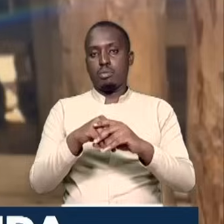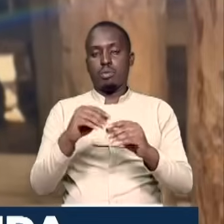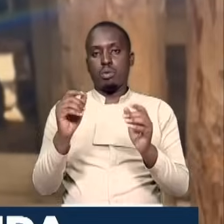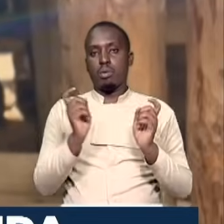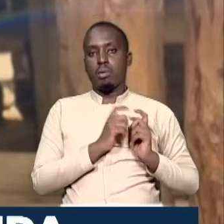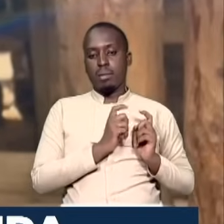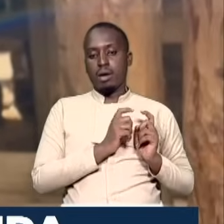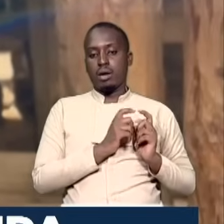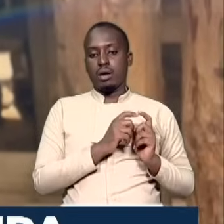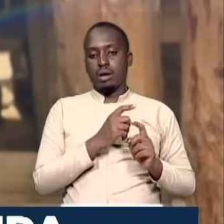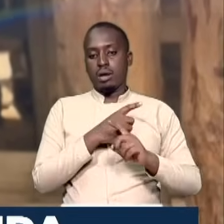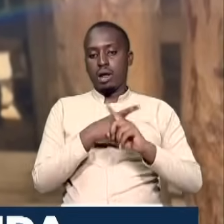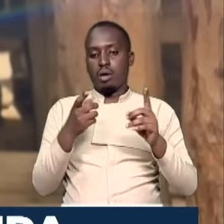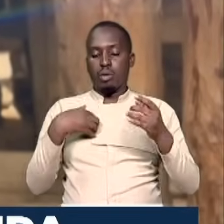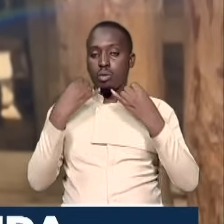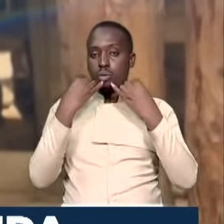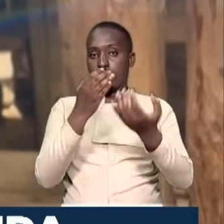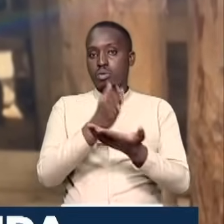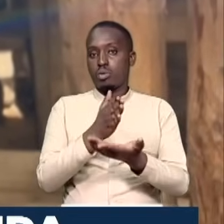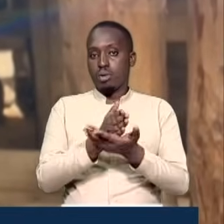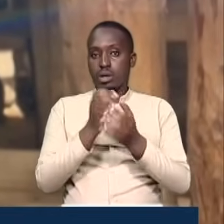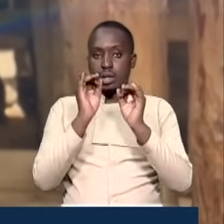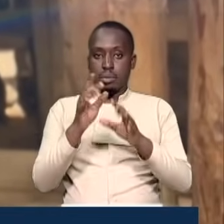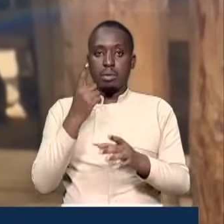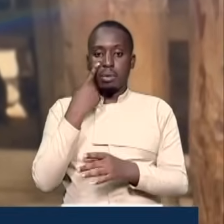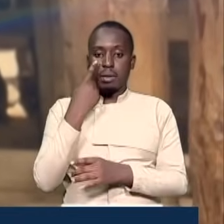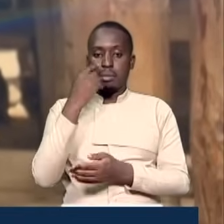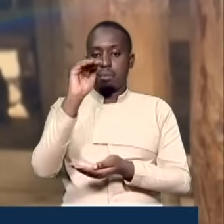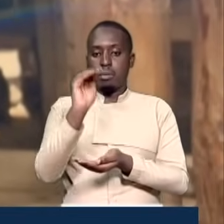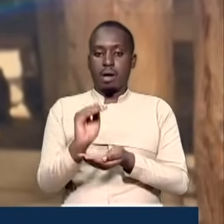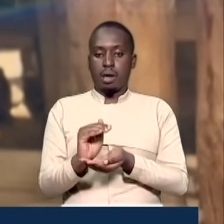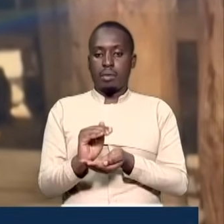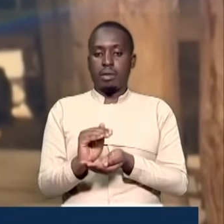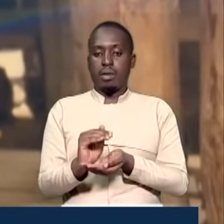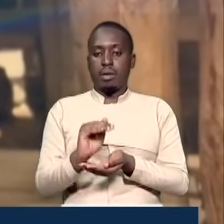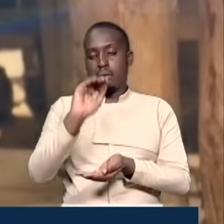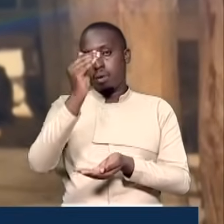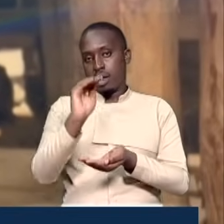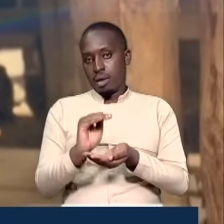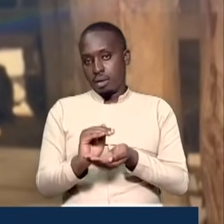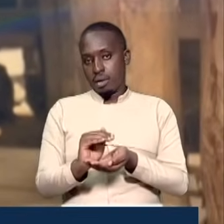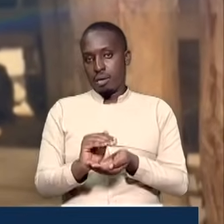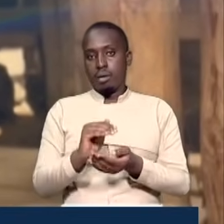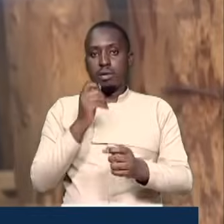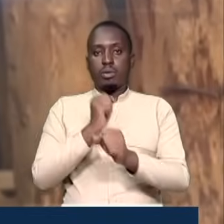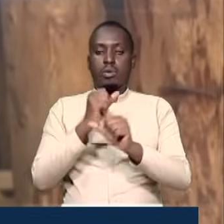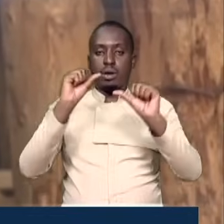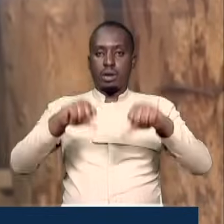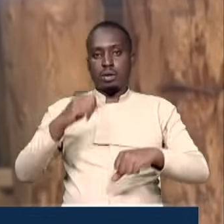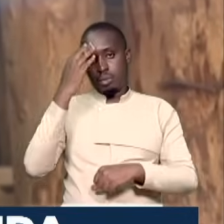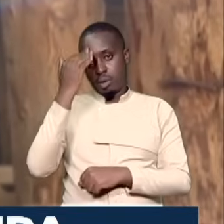buribwe. Ariko nkubwiza ukuri, niba mwabona bagabanya nibagabanya bazaba baduhemukiye pe, kuko